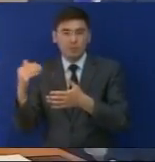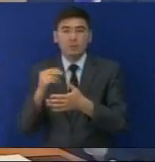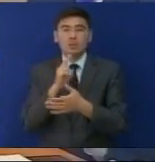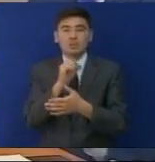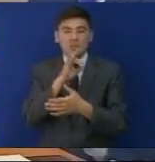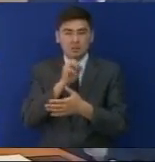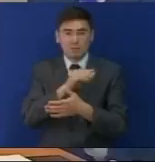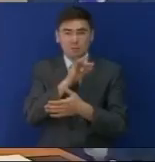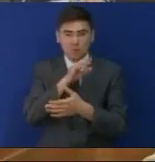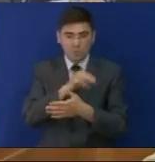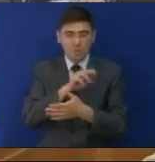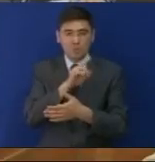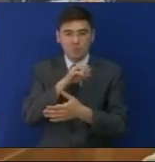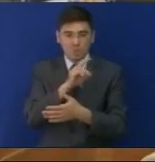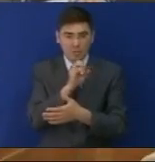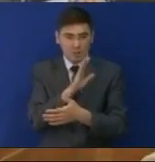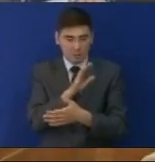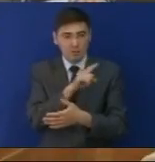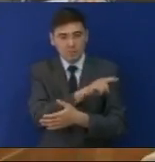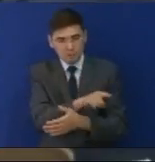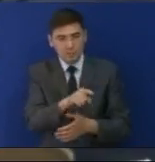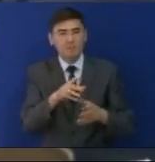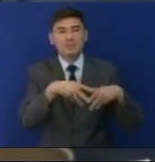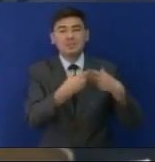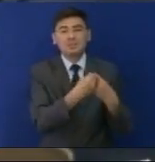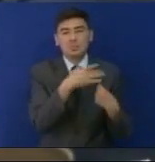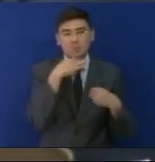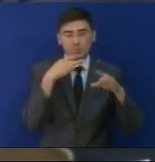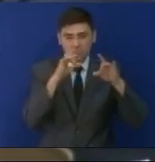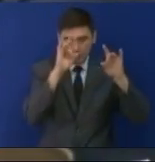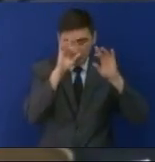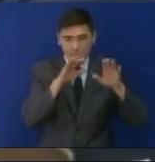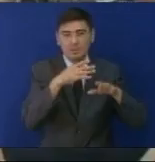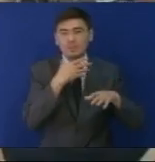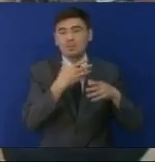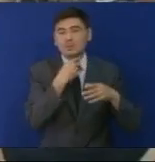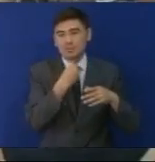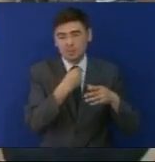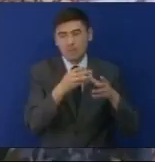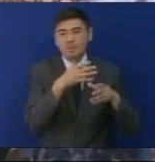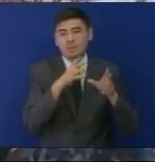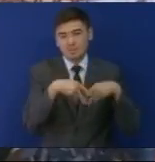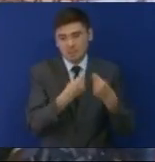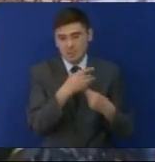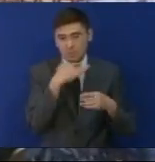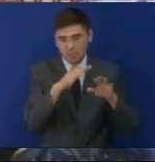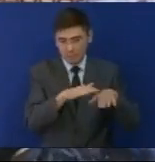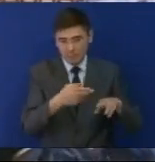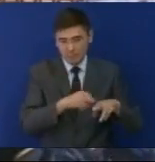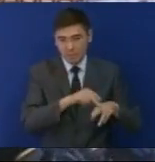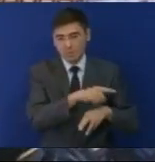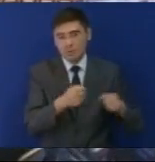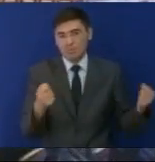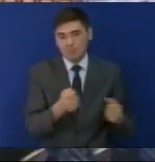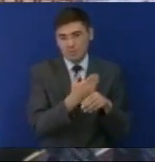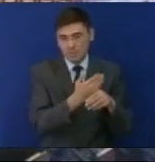по поддержке малообеспеченных семей. Эта сессия стала одним из важных этапов в истории заседания. Было принято множество законов, необходимых нашей